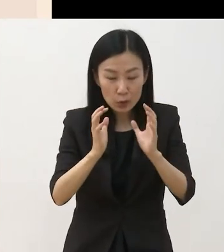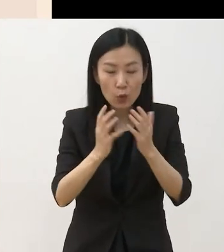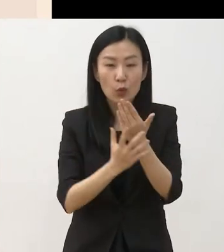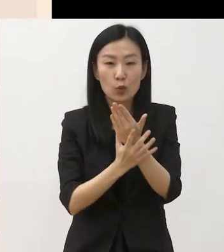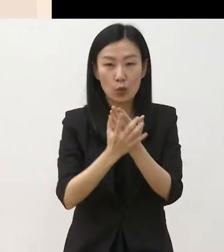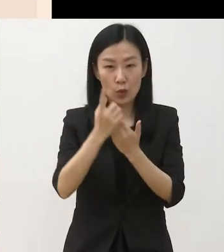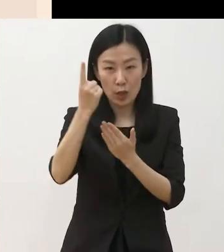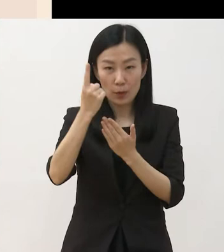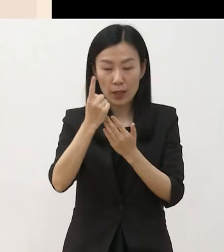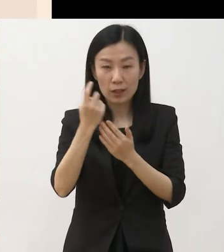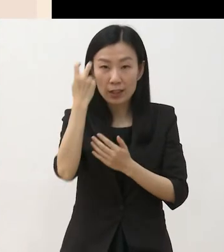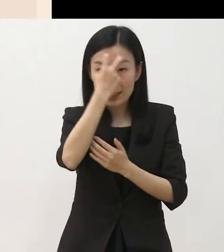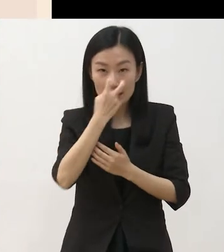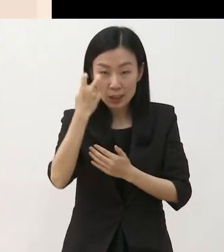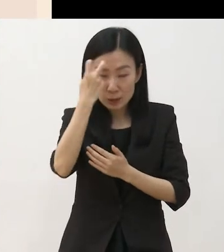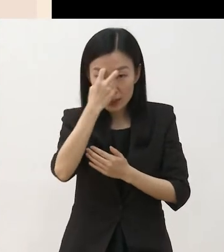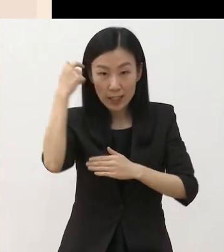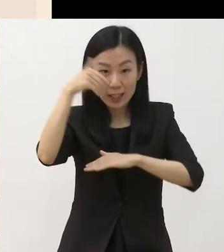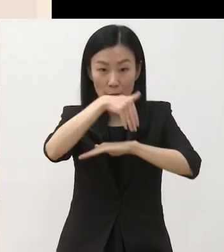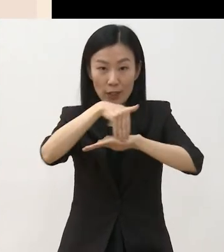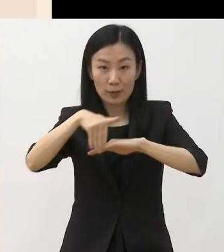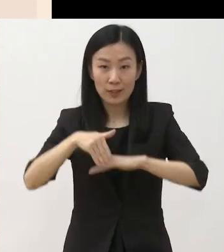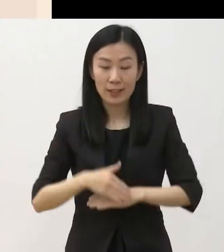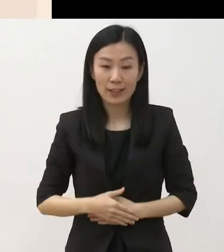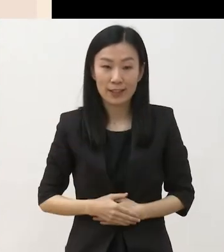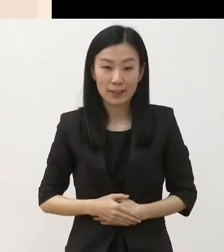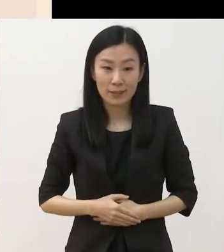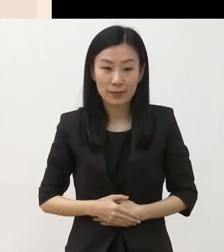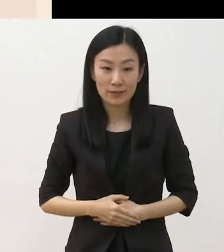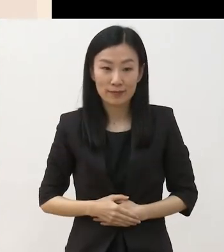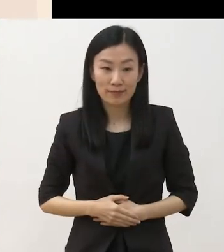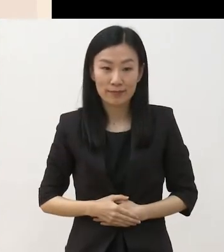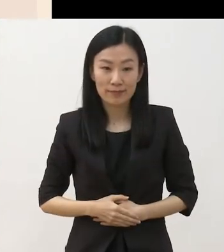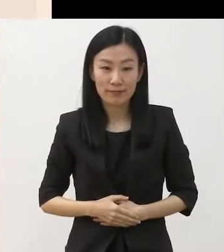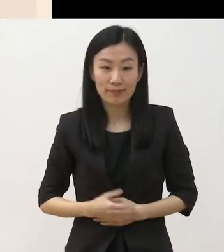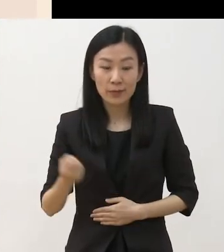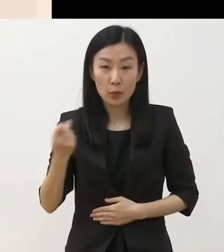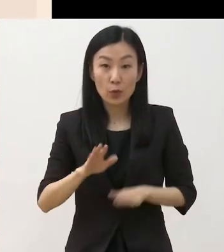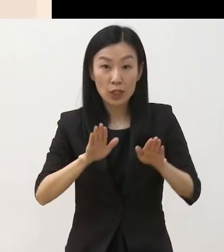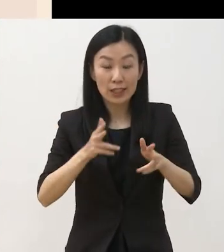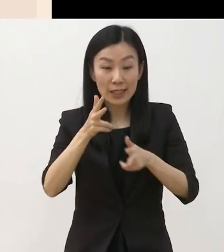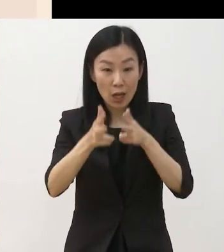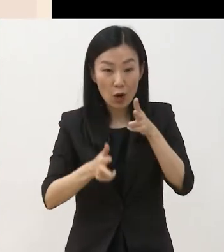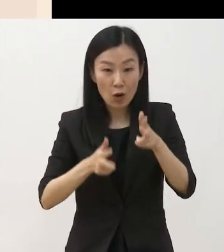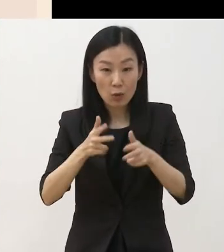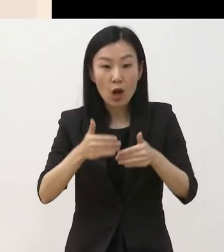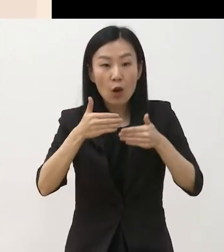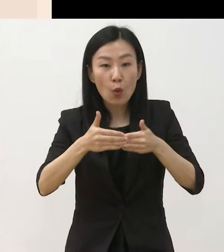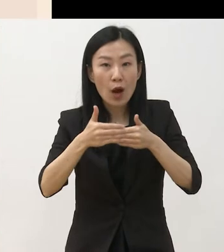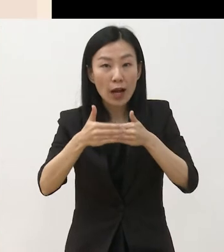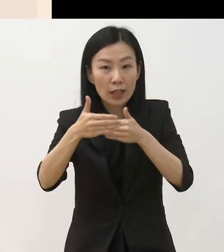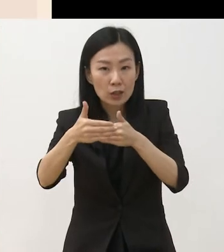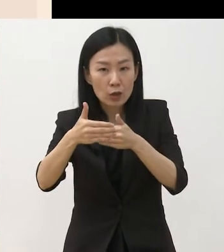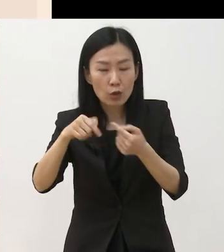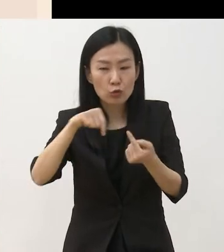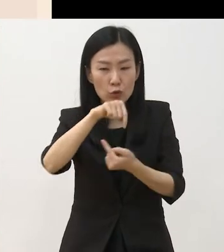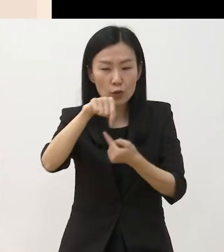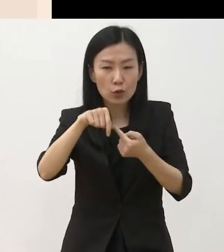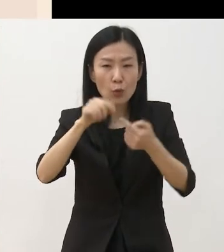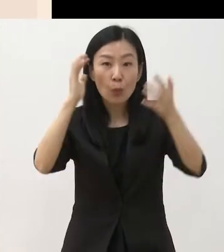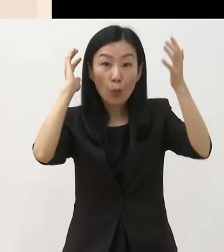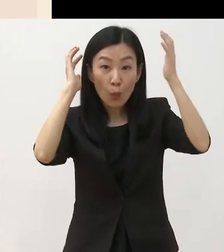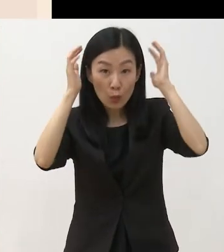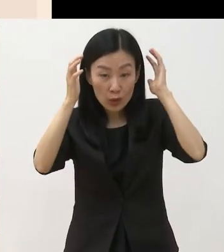통합해서 심의가 진행될 예정입니다. 그리고 본 사업은 과정 운영이 좀